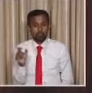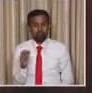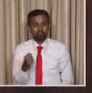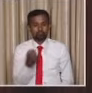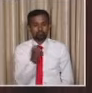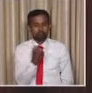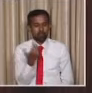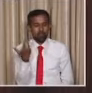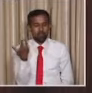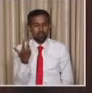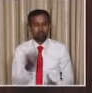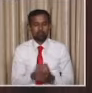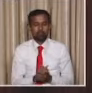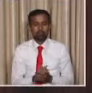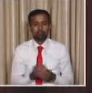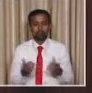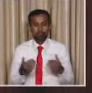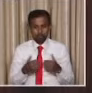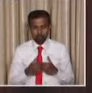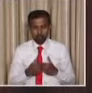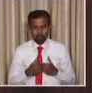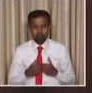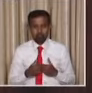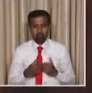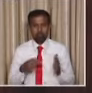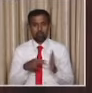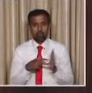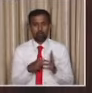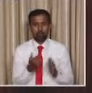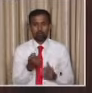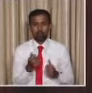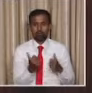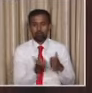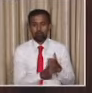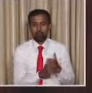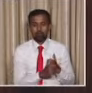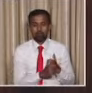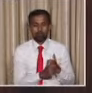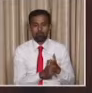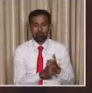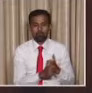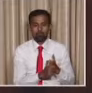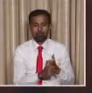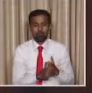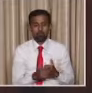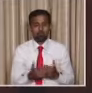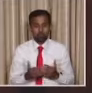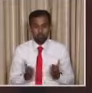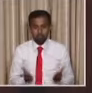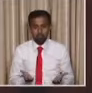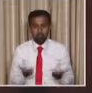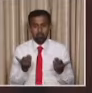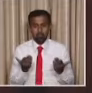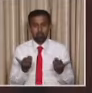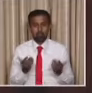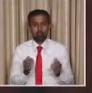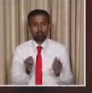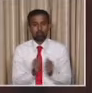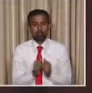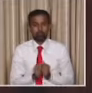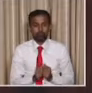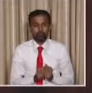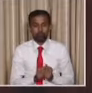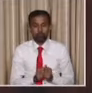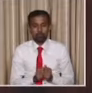හයියක් නැහැ. එඳ අපි මෙවර ආර්ථික නිෂ්පාදන ආර්ථිකයක් ගොඩනගන්න මේ කරන කටයුතු.